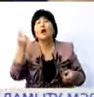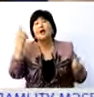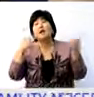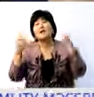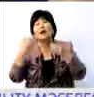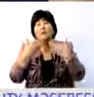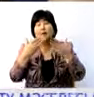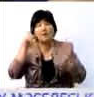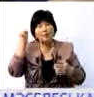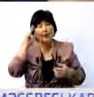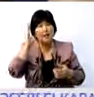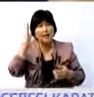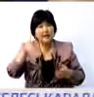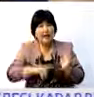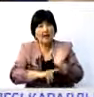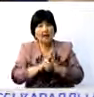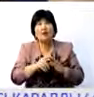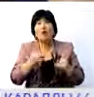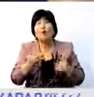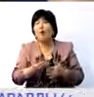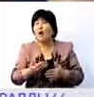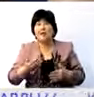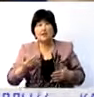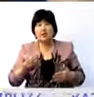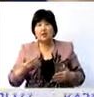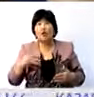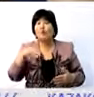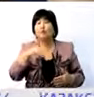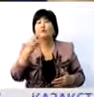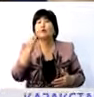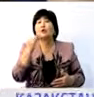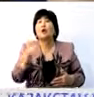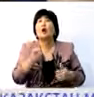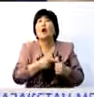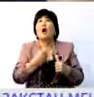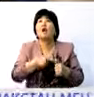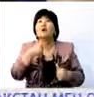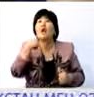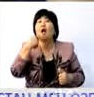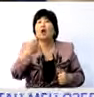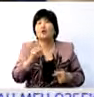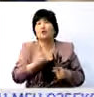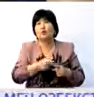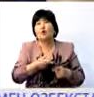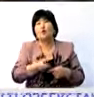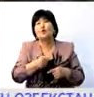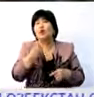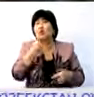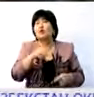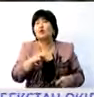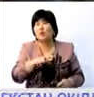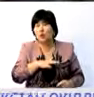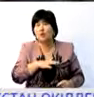біле бастадық. Ал оған шейін Мұстафа Шоқайдың атын атаудың өзі өте қиындау